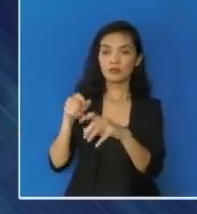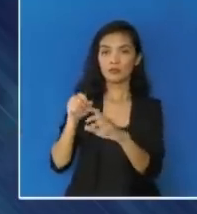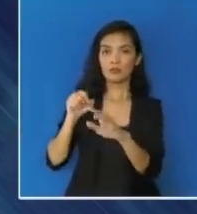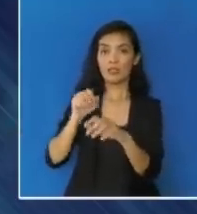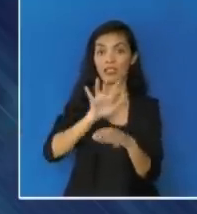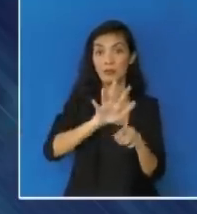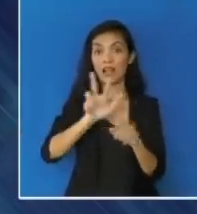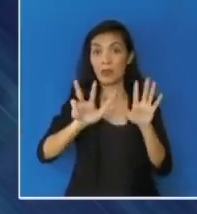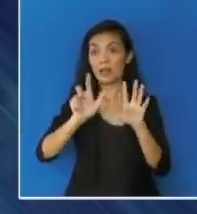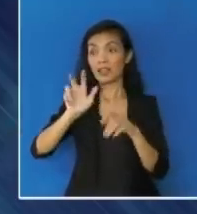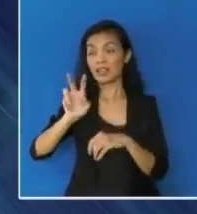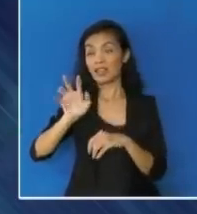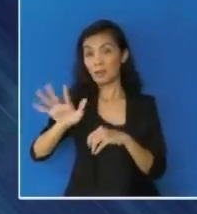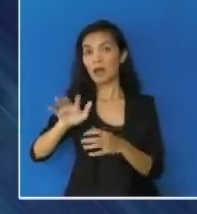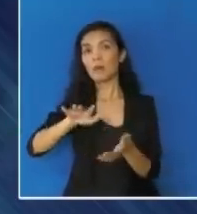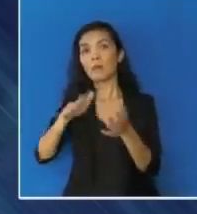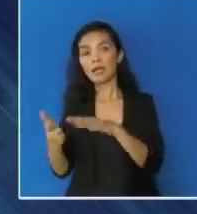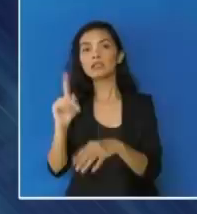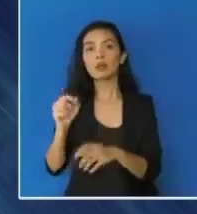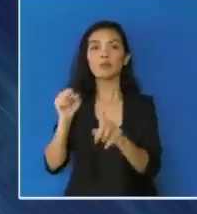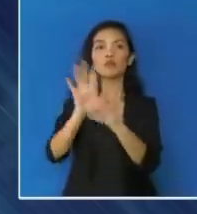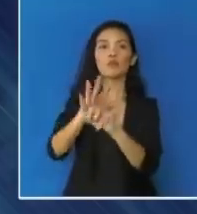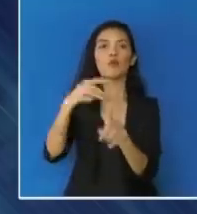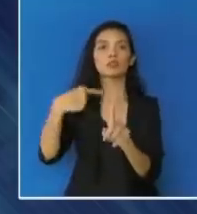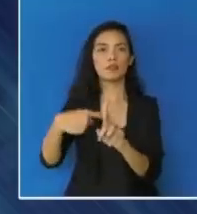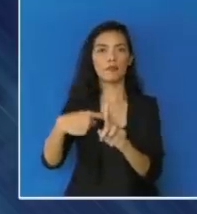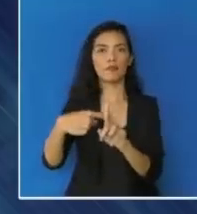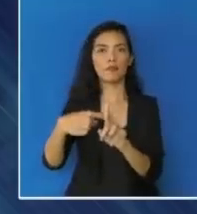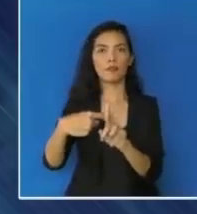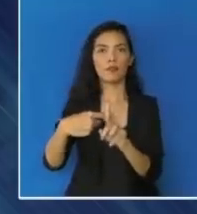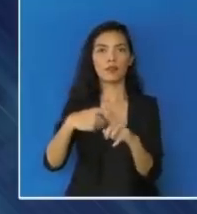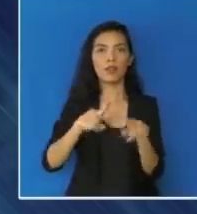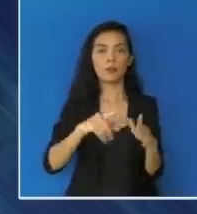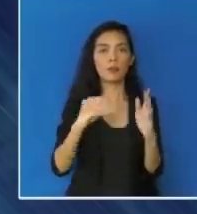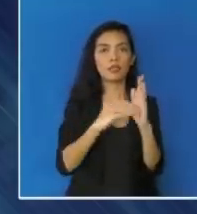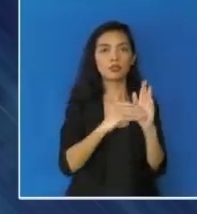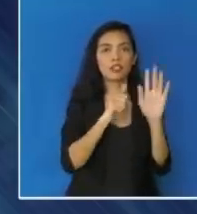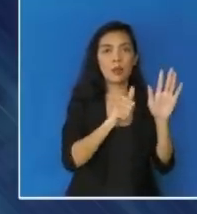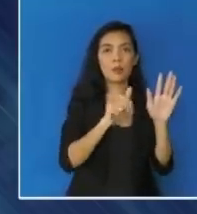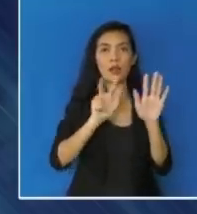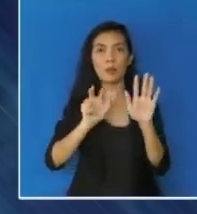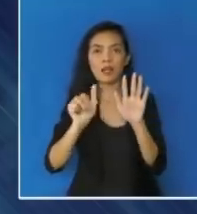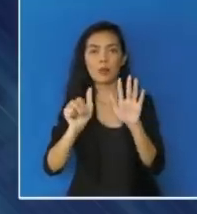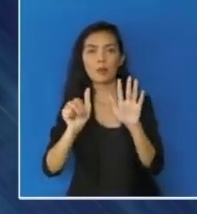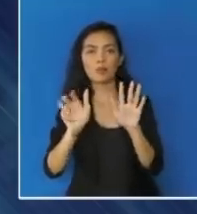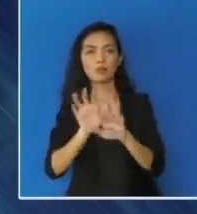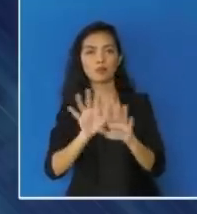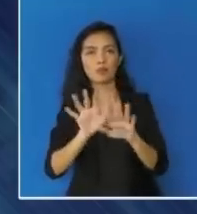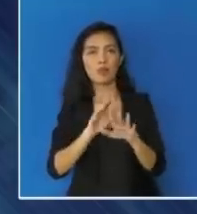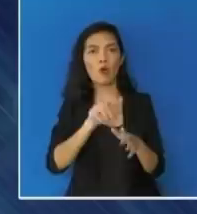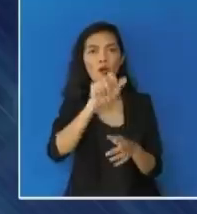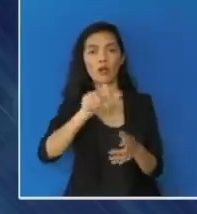COVID-19. Tentunya kami tidak memasukkan di dalam angka 686 ini pasien